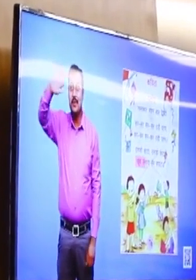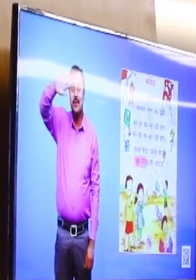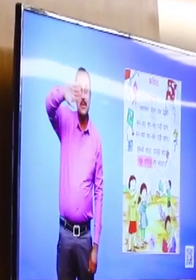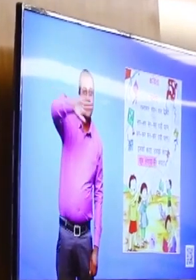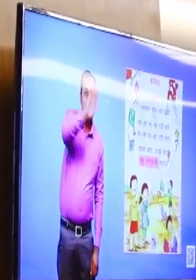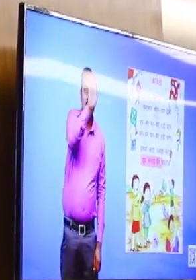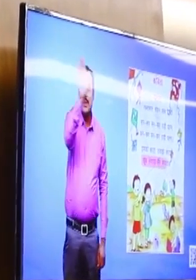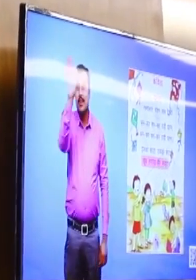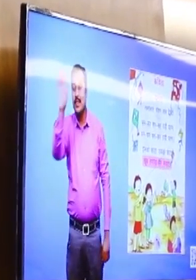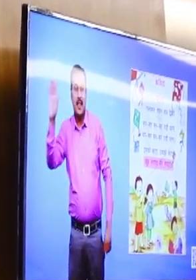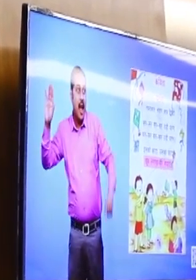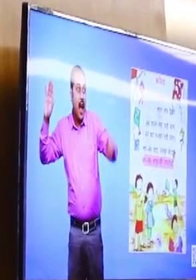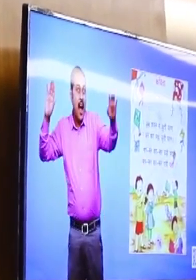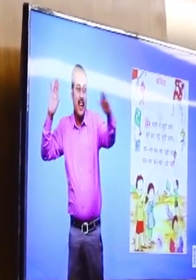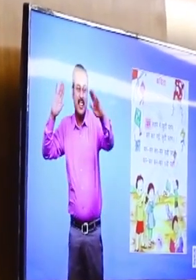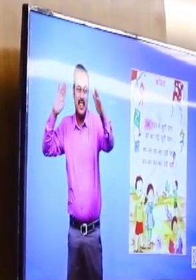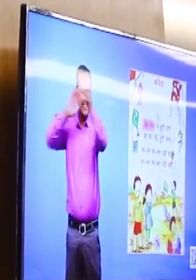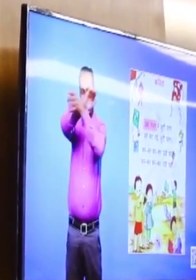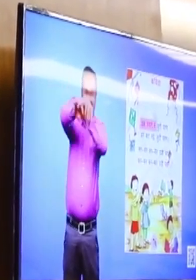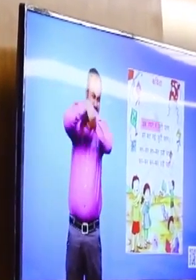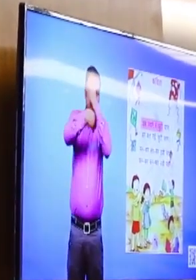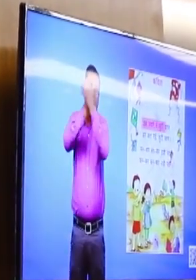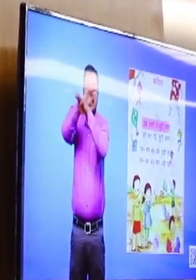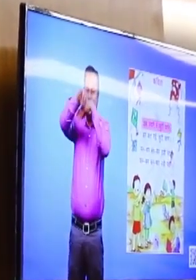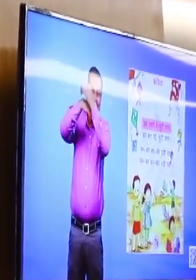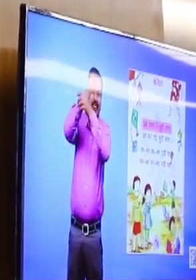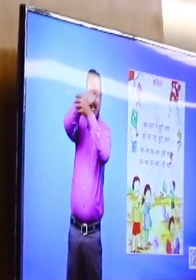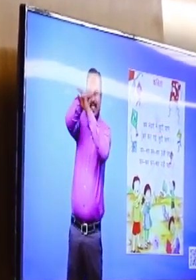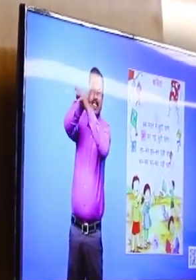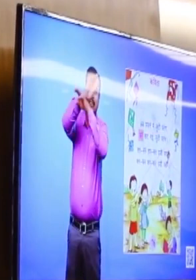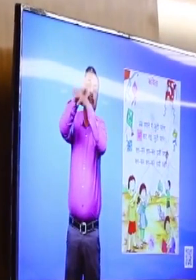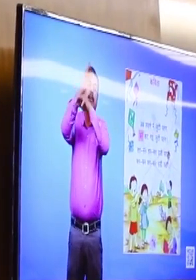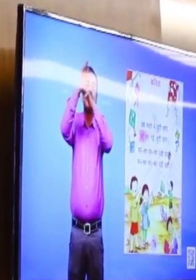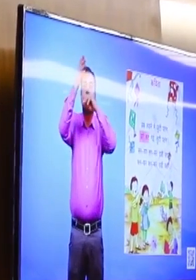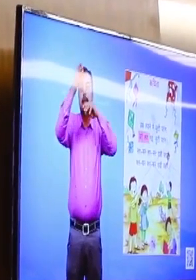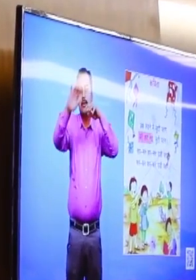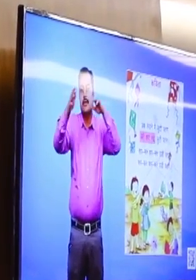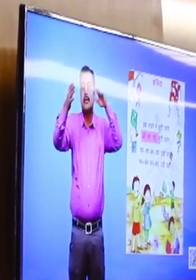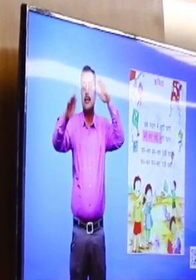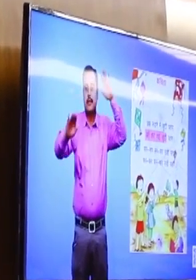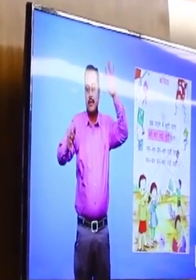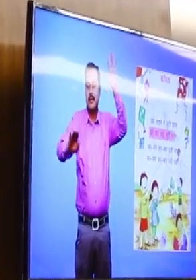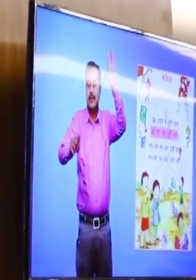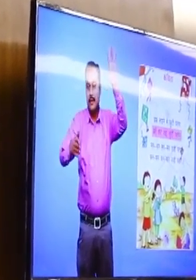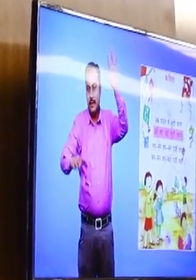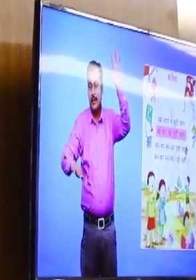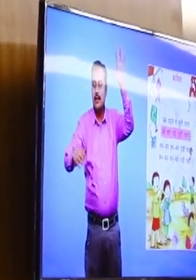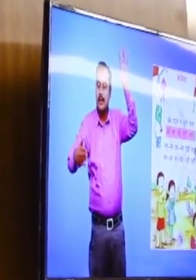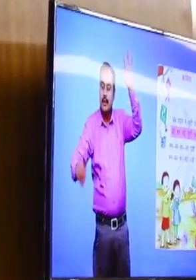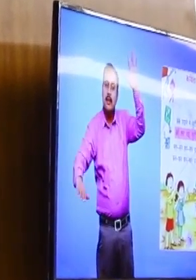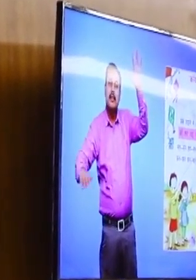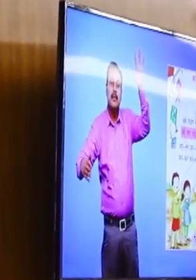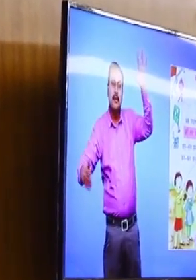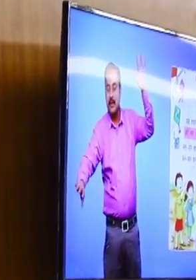खूब लगाया सैर सपाटा, अब लड़ने में जुटी पतंग। अरे कट गई लुटी पतंग।